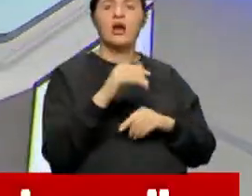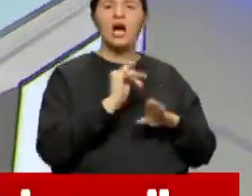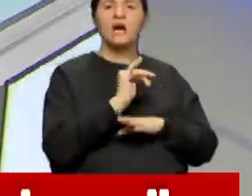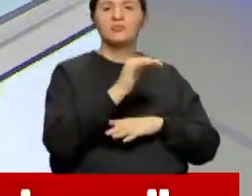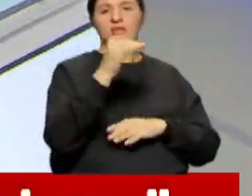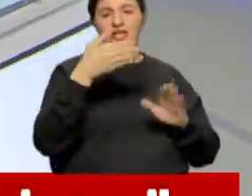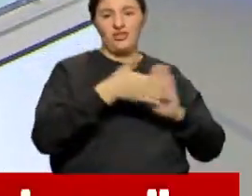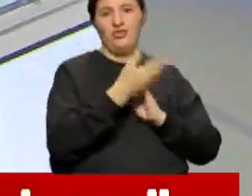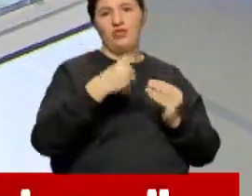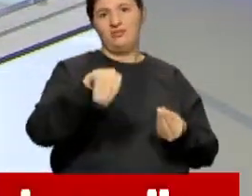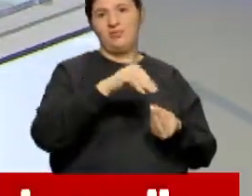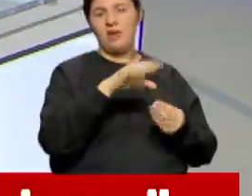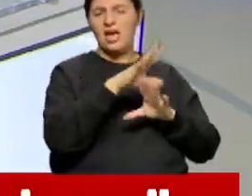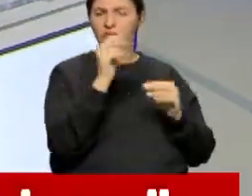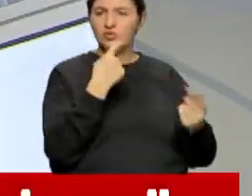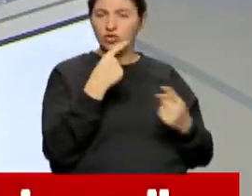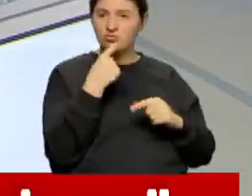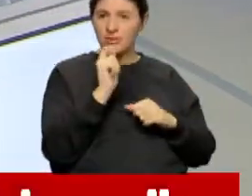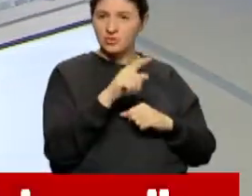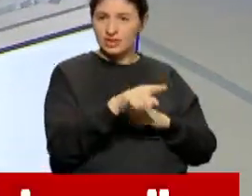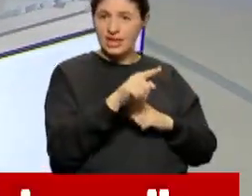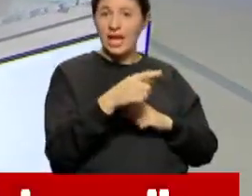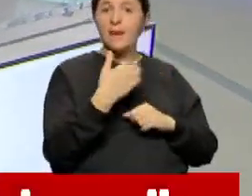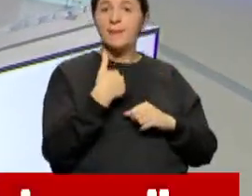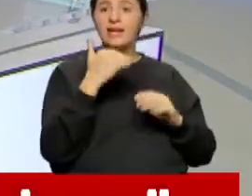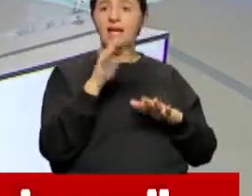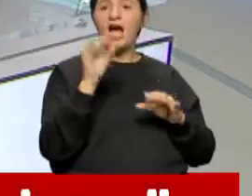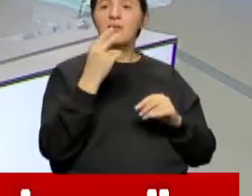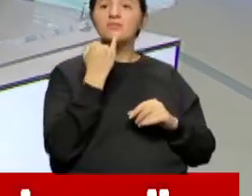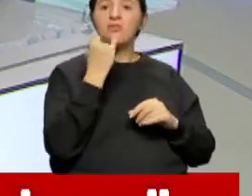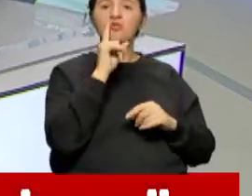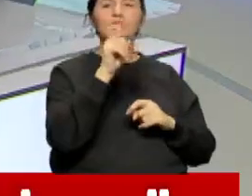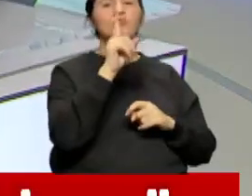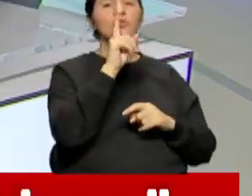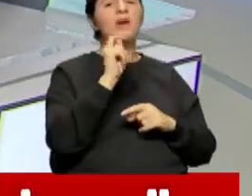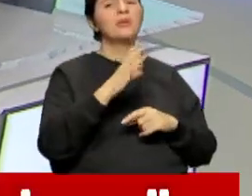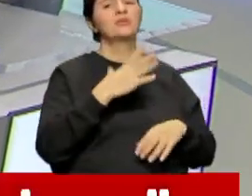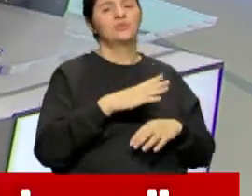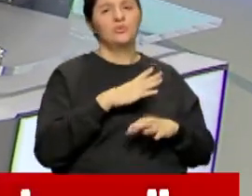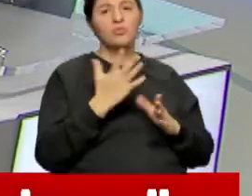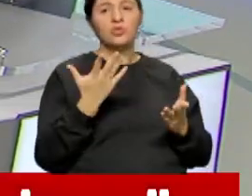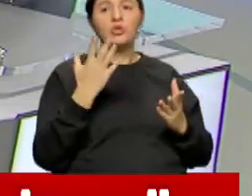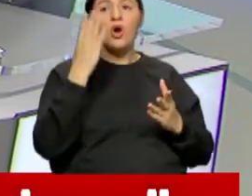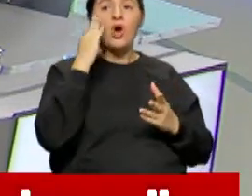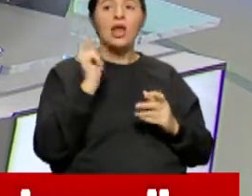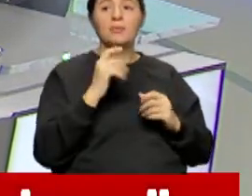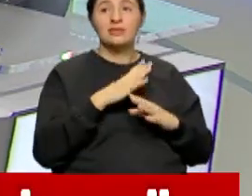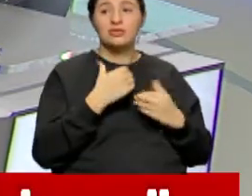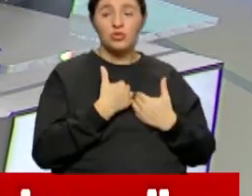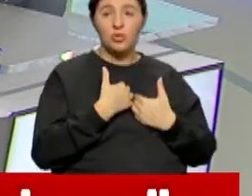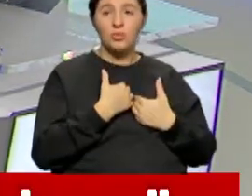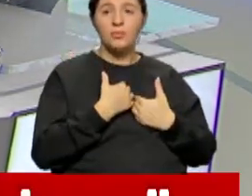hayatımıza girecek olan zamlar hepsinin konuşacağız Seninle ben gelen her konuğuma soruyorum sana da sormak istiyorum çünkü öğrenmek istiyorum